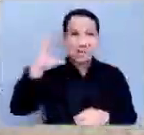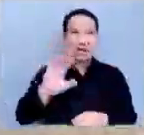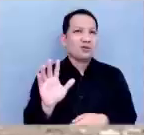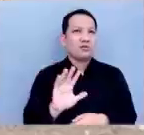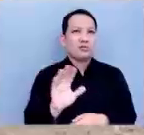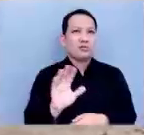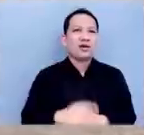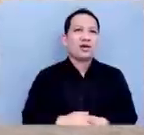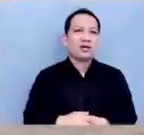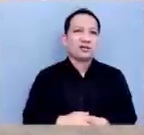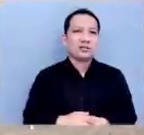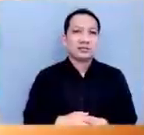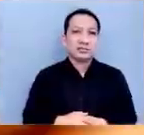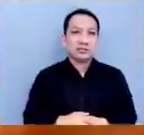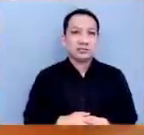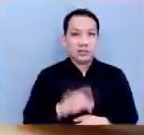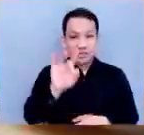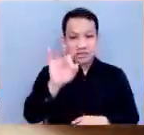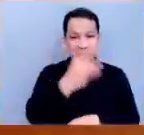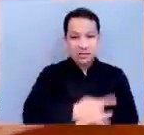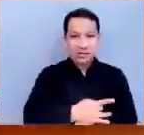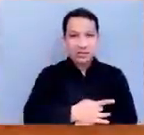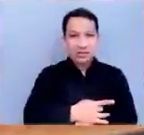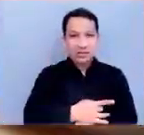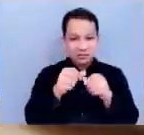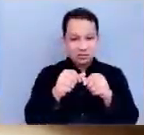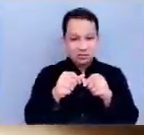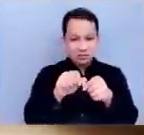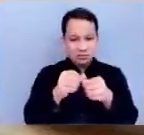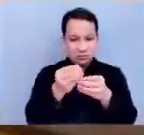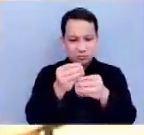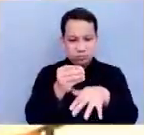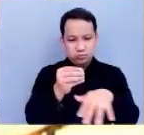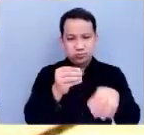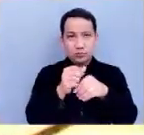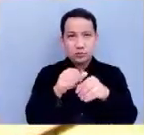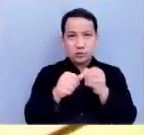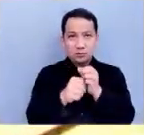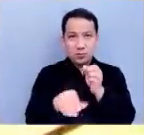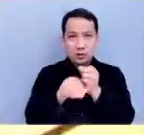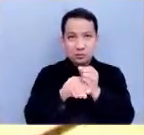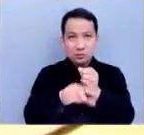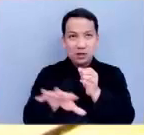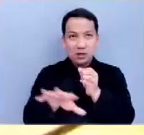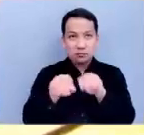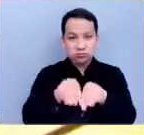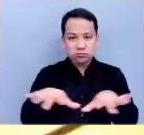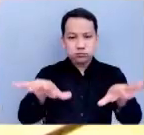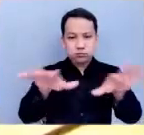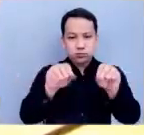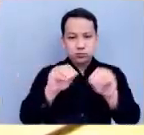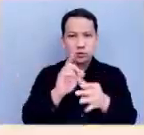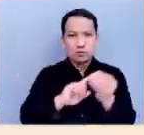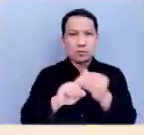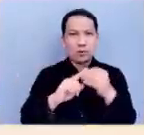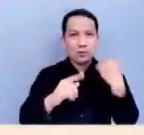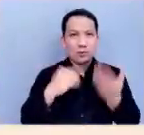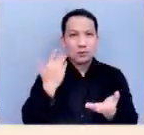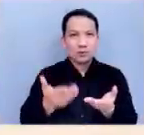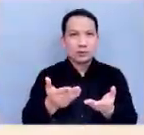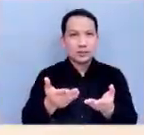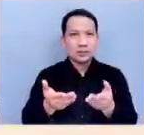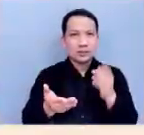panahon. Maabot ng 8 araw bago mapisa ang lisa at maging ang kuto. Ayon pa rin po sa pag-aaral, maaaring mamatay ang kuto kapag hindi